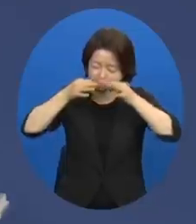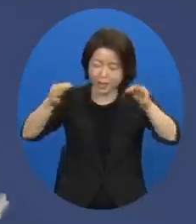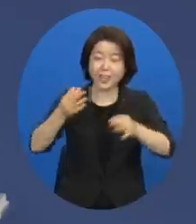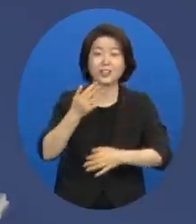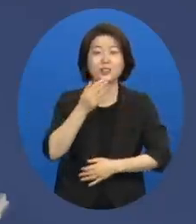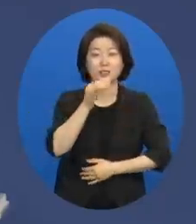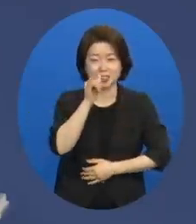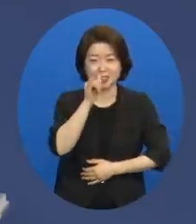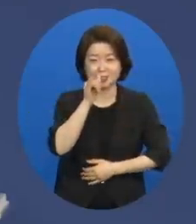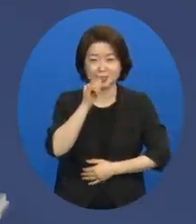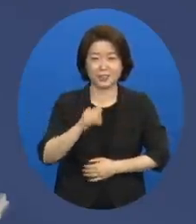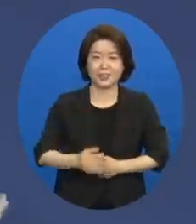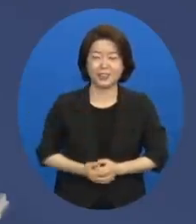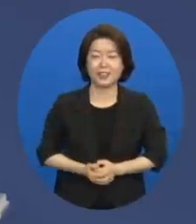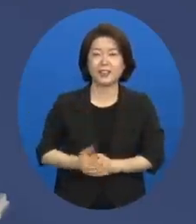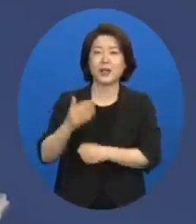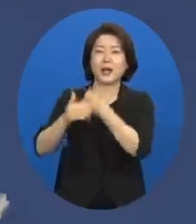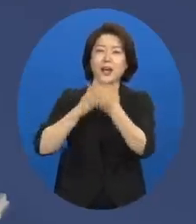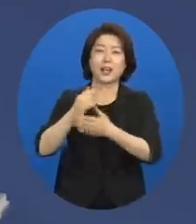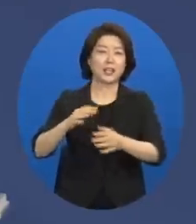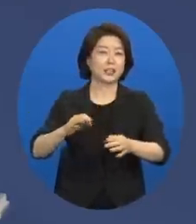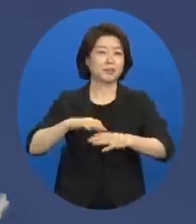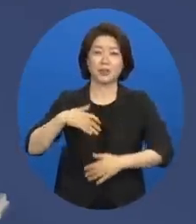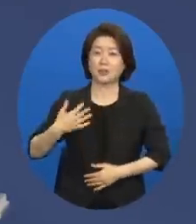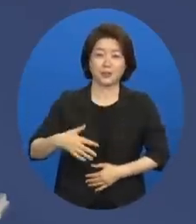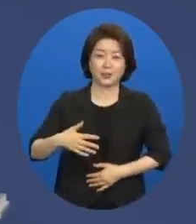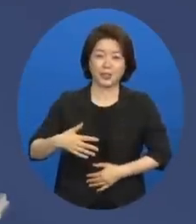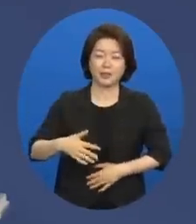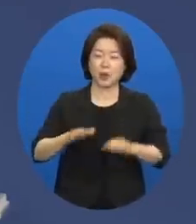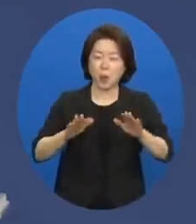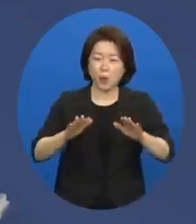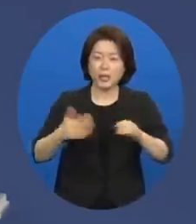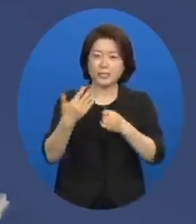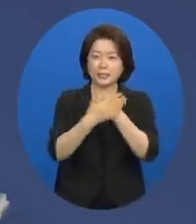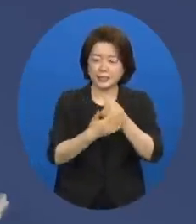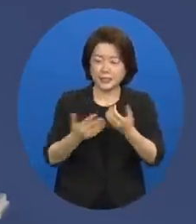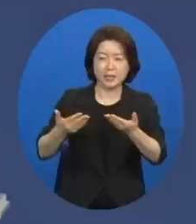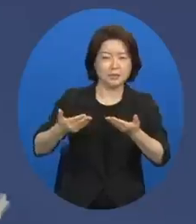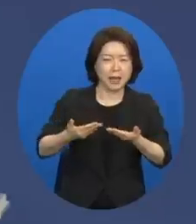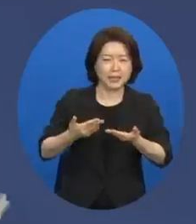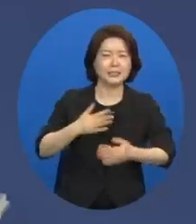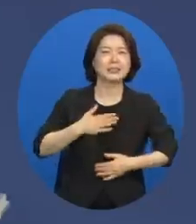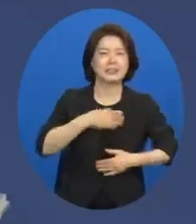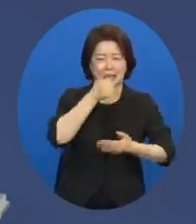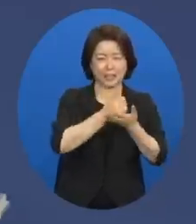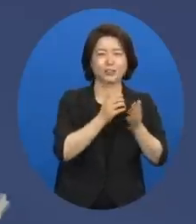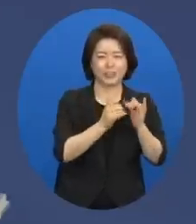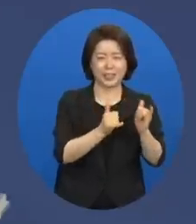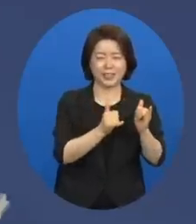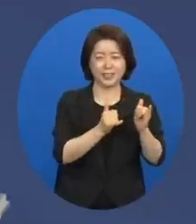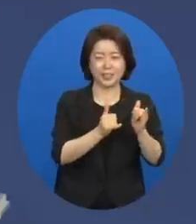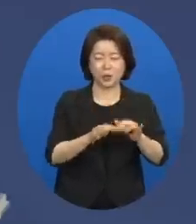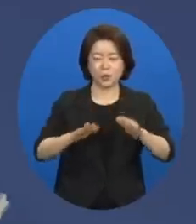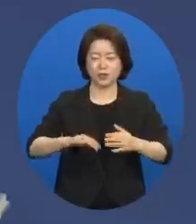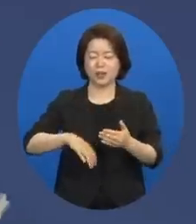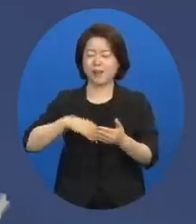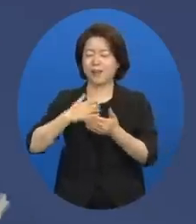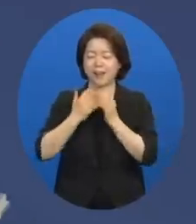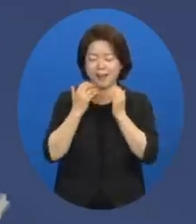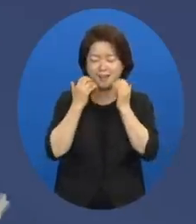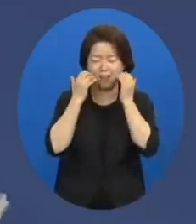있도록 하나님의 놀라운 참 은혜 입은 죄인이 또 오늘 또